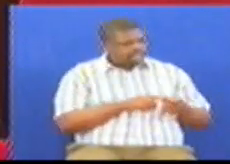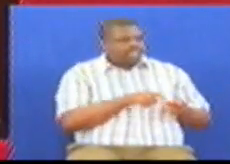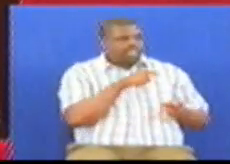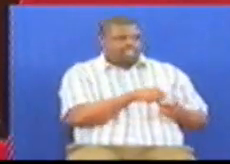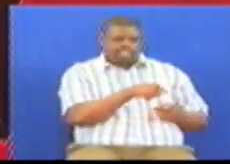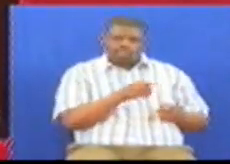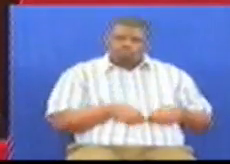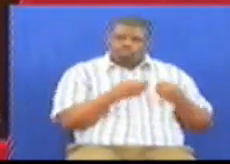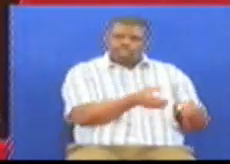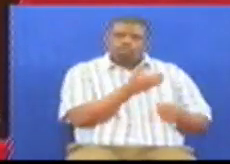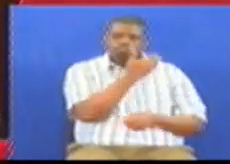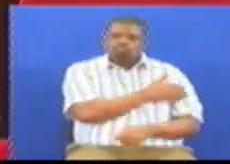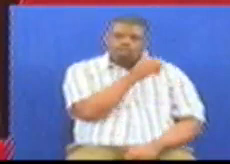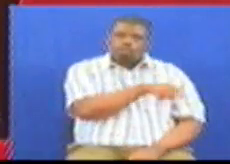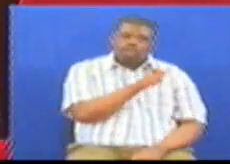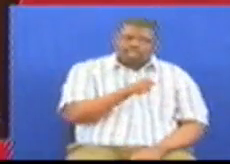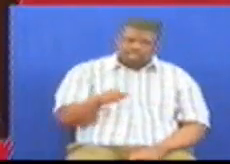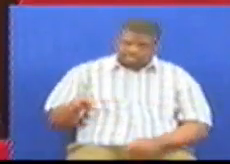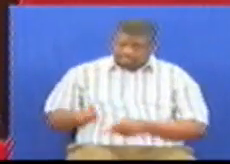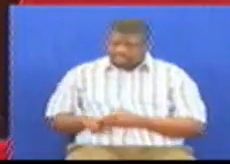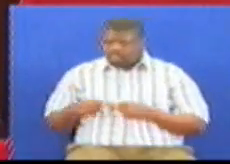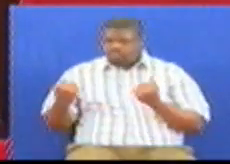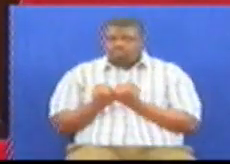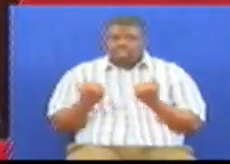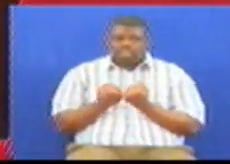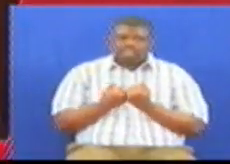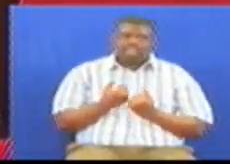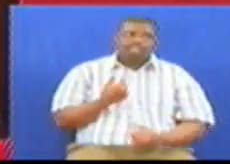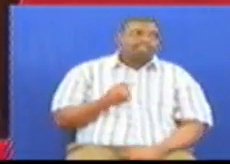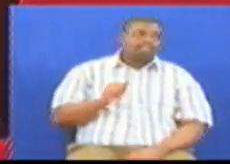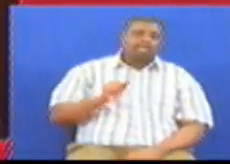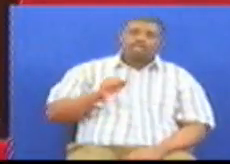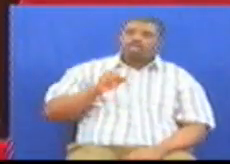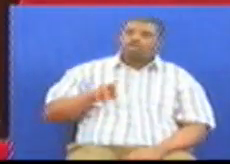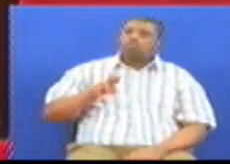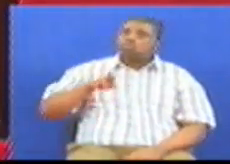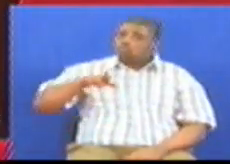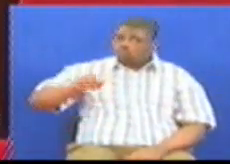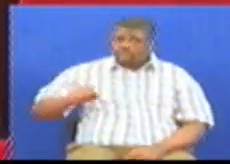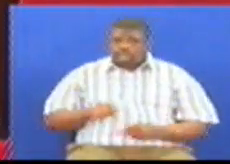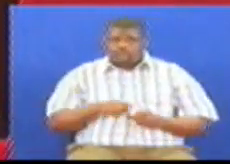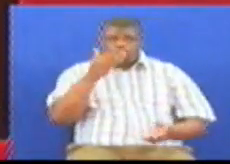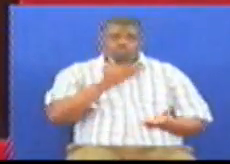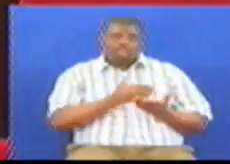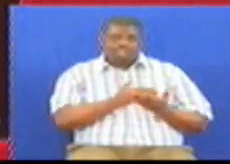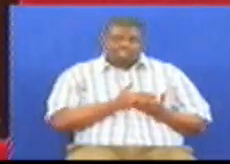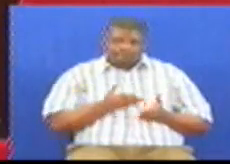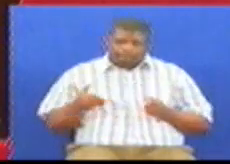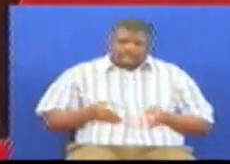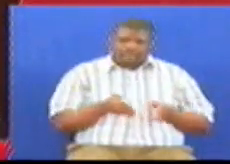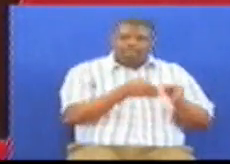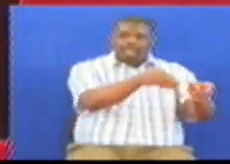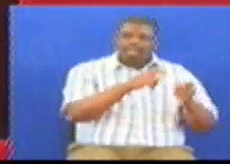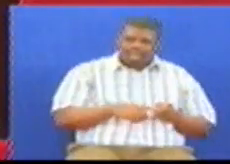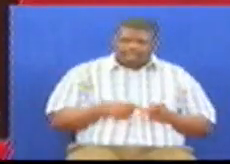kupeleka huduma kwa wananchi. Tumeunda TARURA na RUWASA ili kuhakikisha barabara na maji